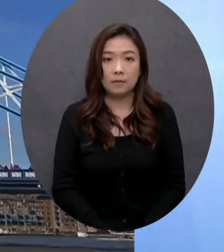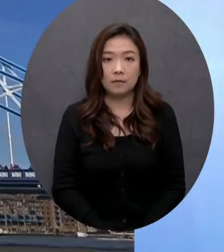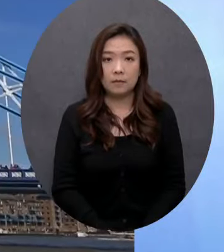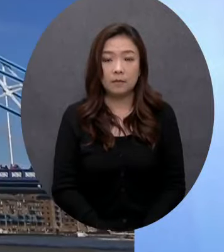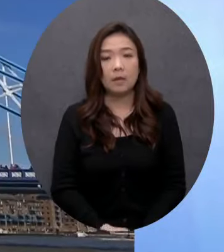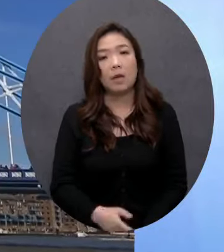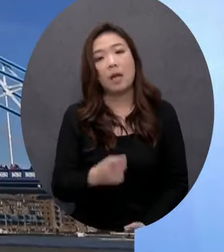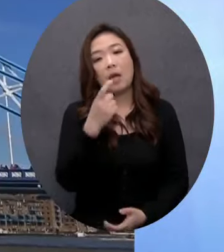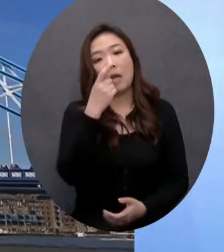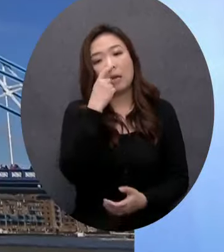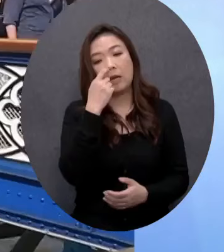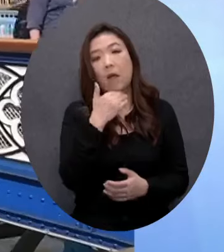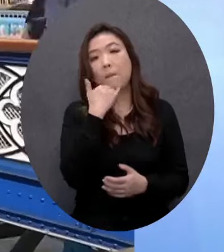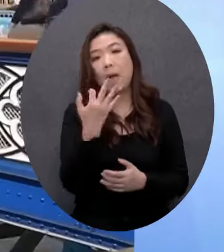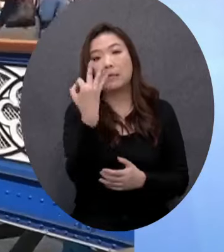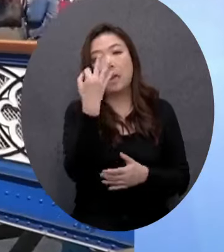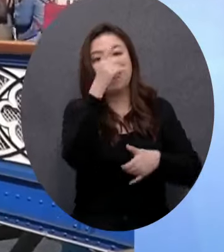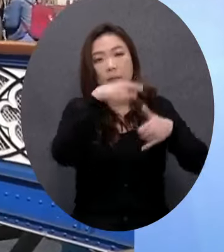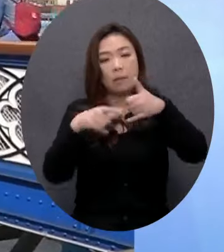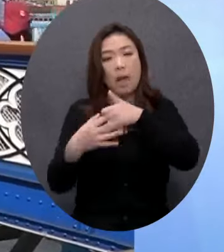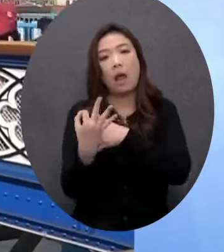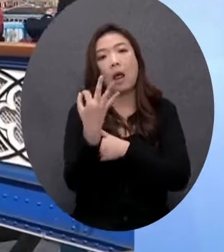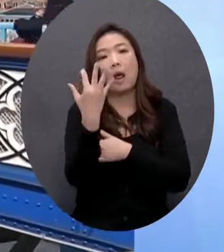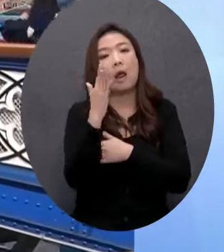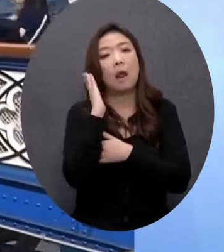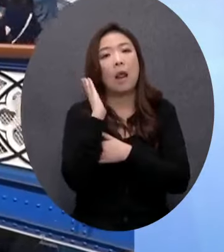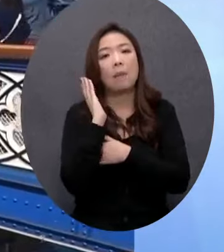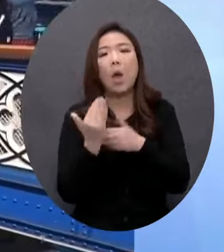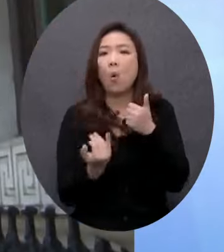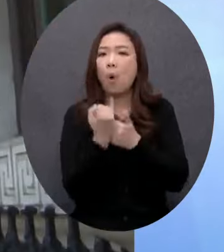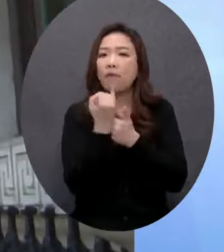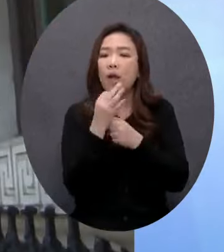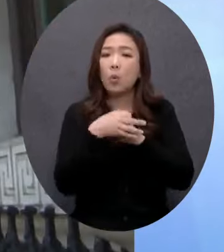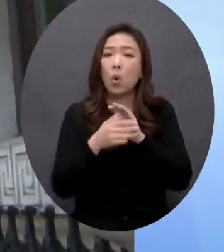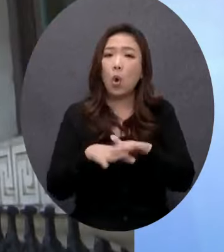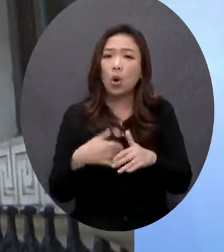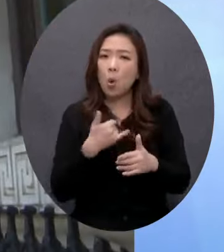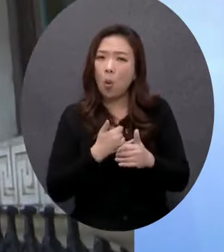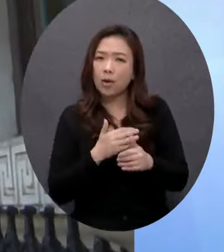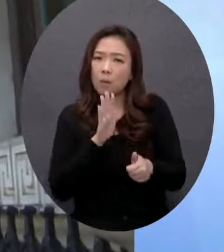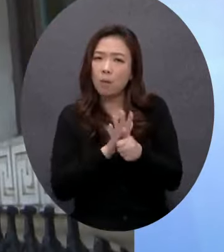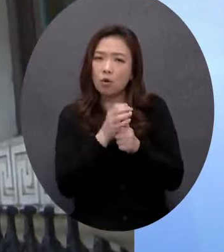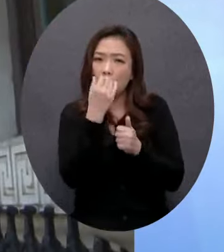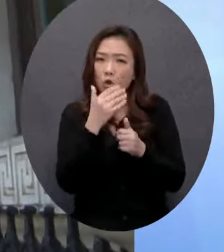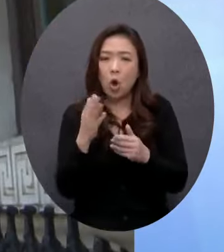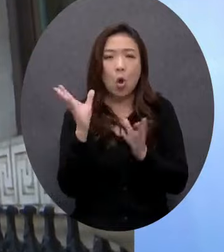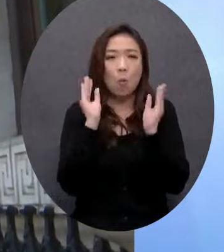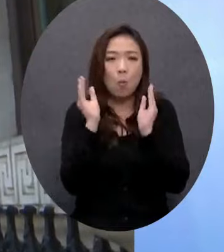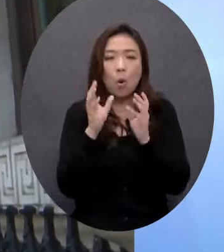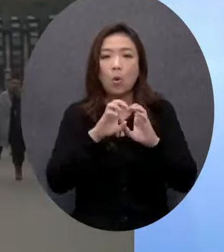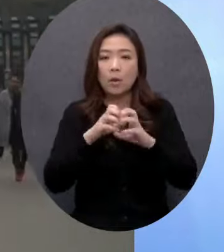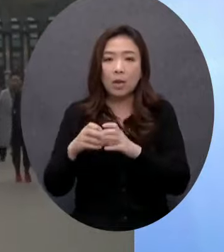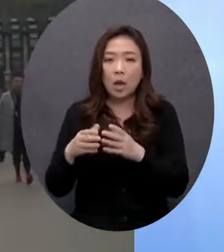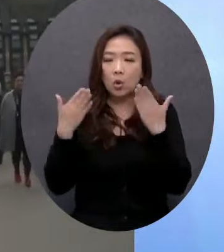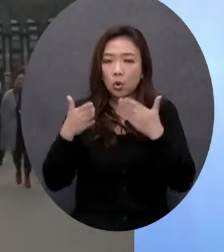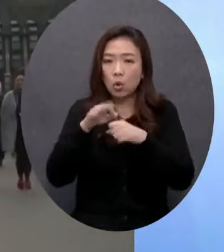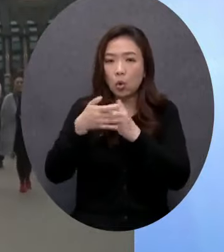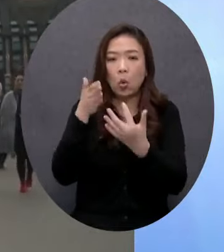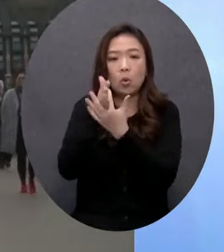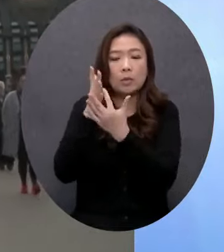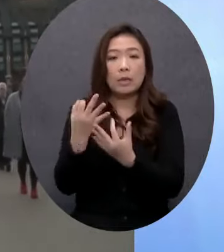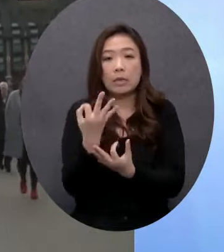英國起訴三名男子違反國安法，涉嫌協助香港的情報機構和對外國干涉。三